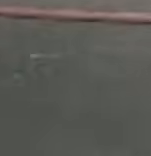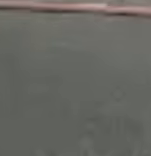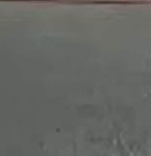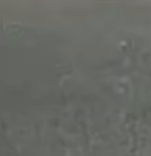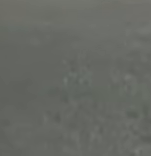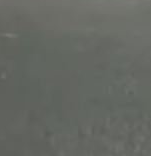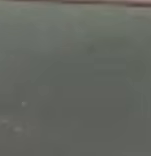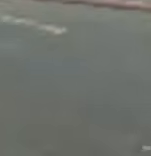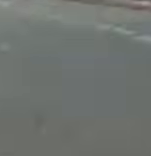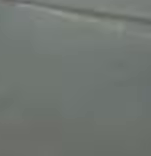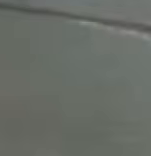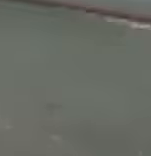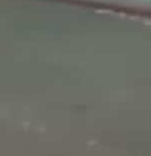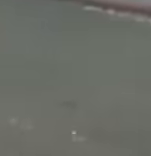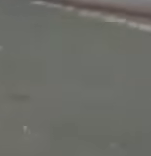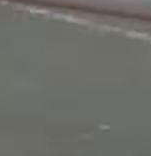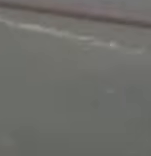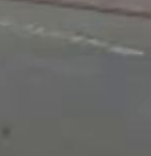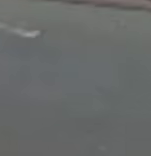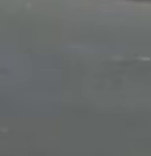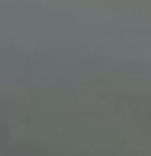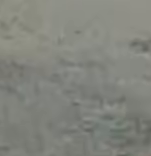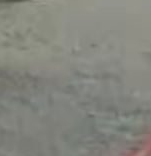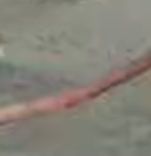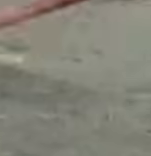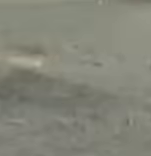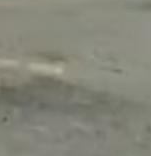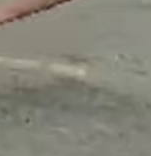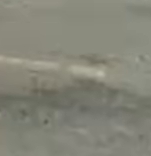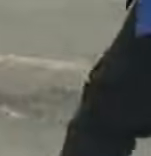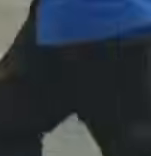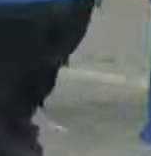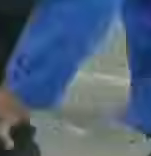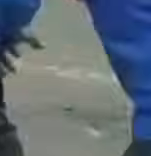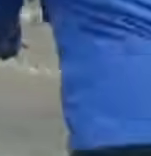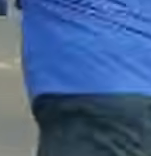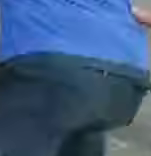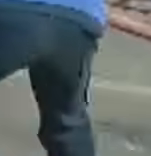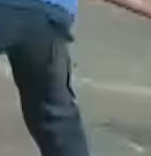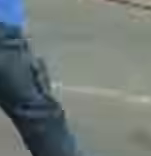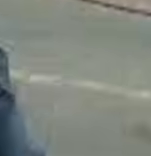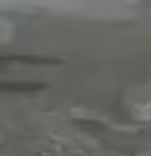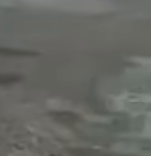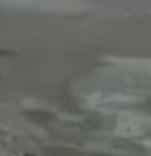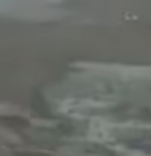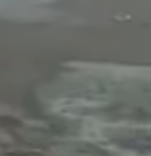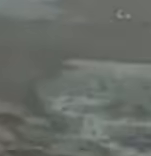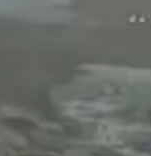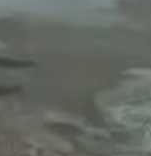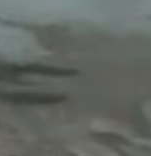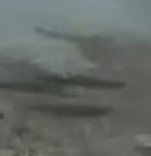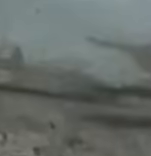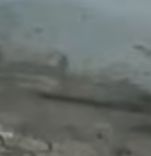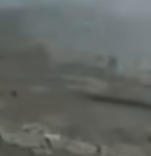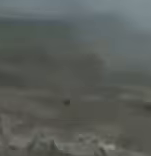truk. Supir sempat memadamkan api menggunakan alat pemadam kebakaran ringan, namun api justru membesar. Khawatir